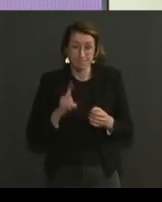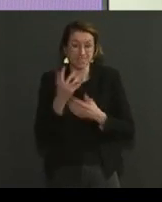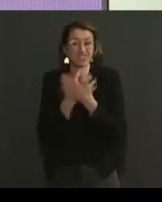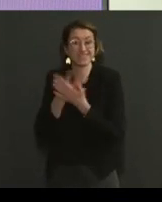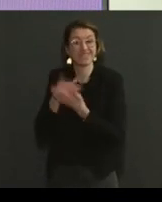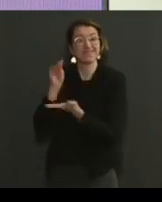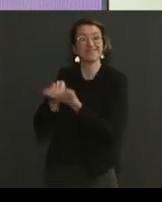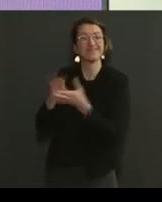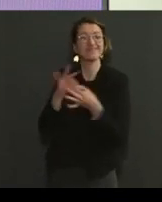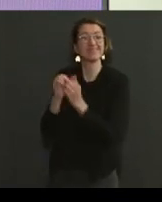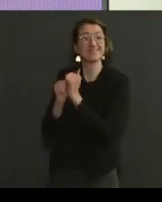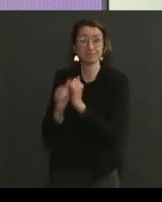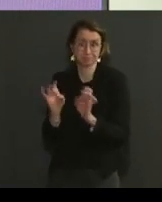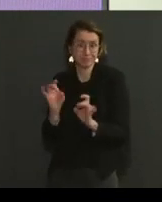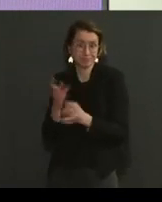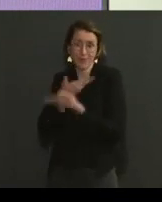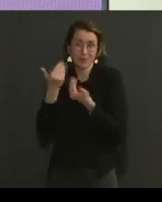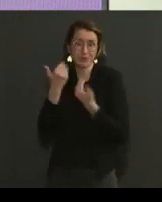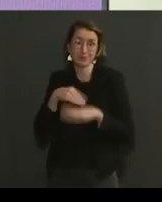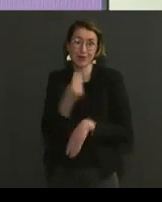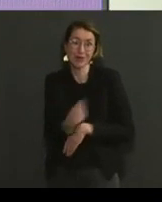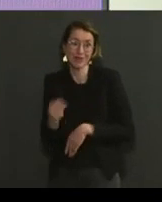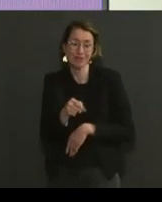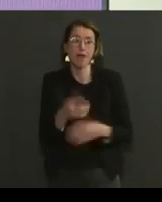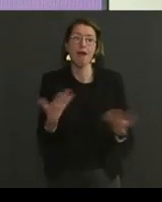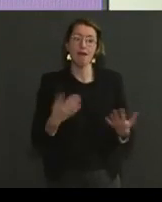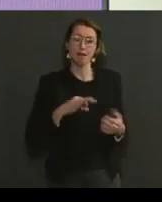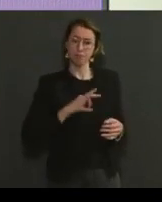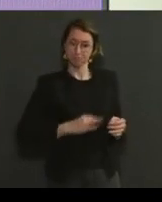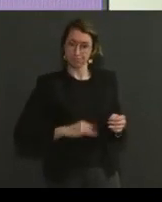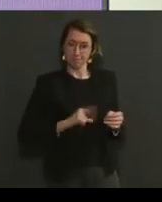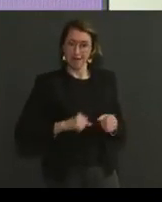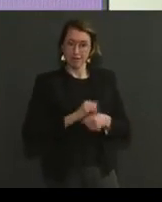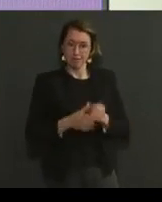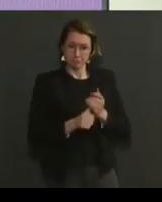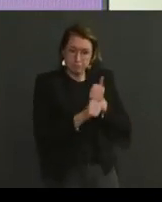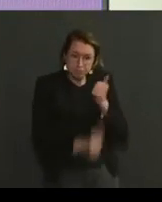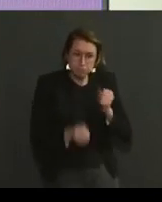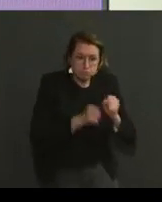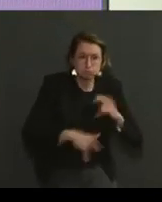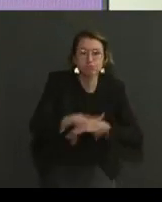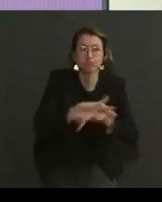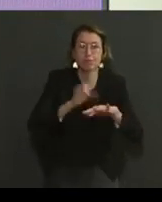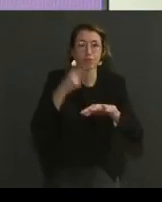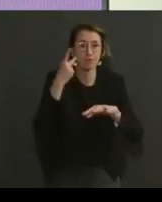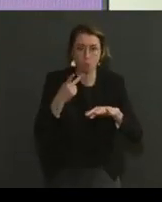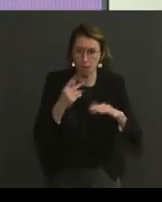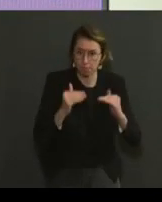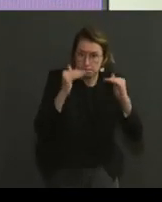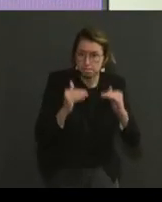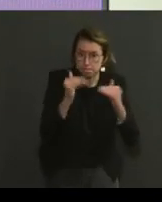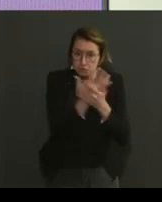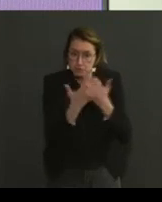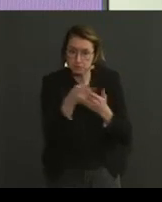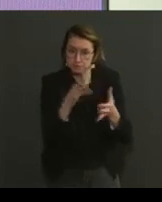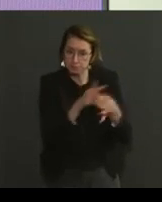des selles reste la même chez ce type de patients que chez les patients symptomatiques et ou testés. Il y a donc une